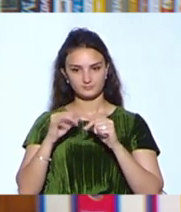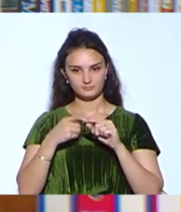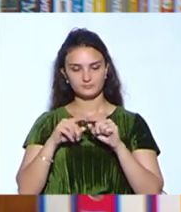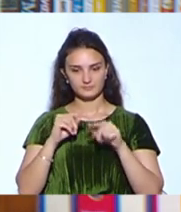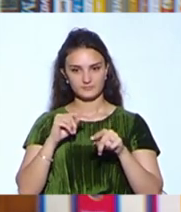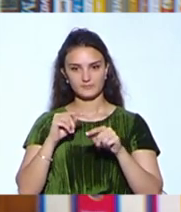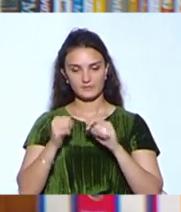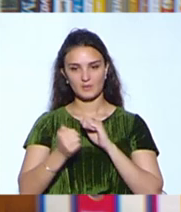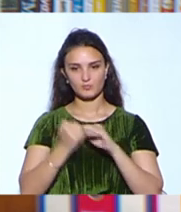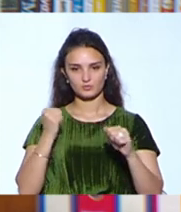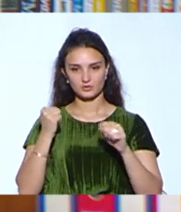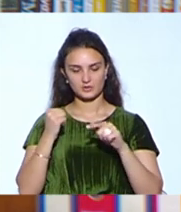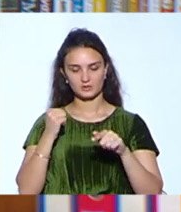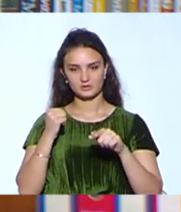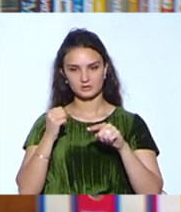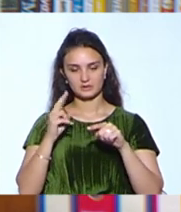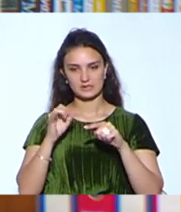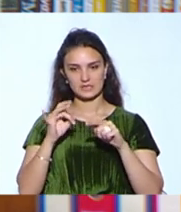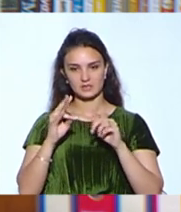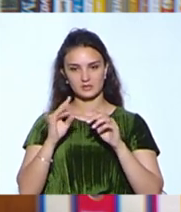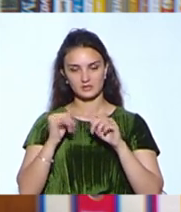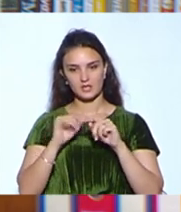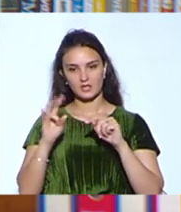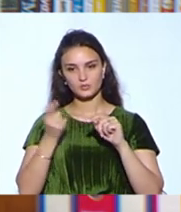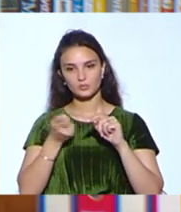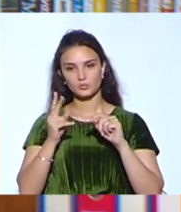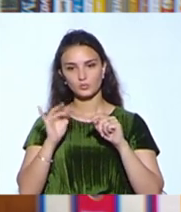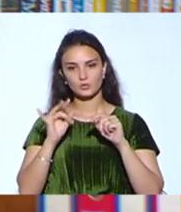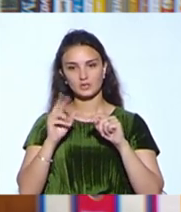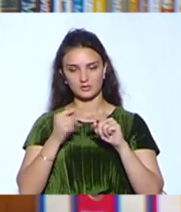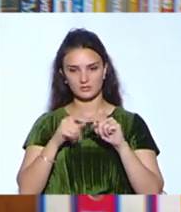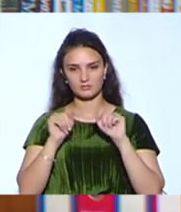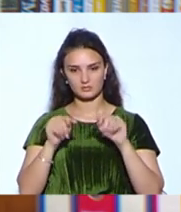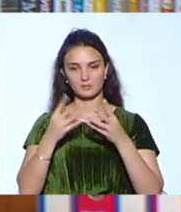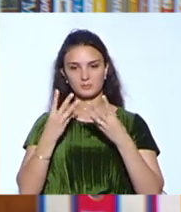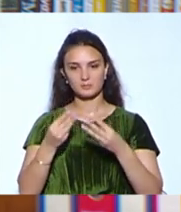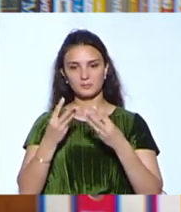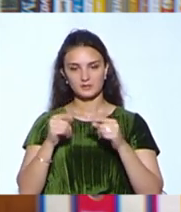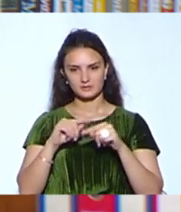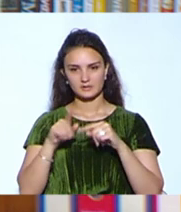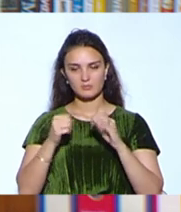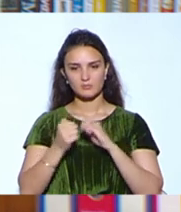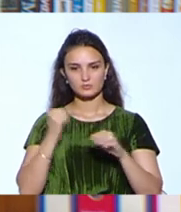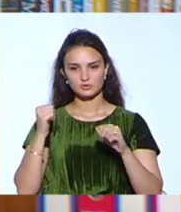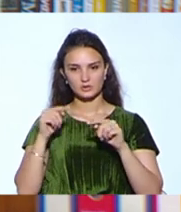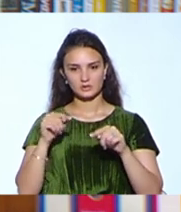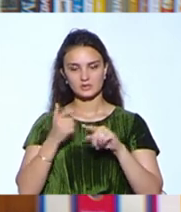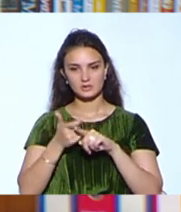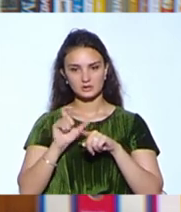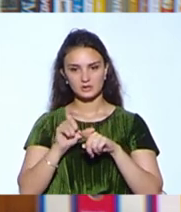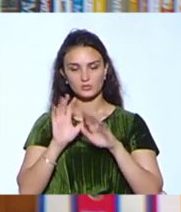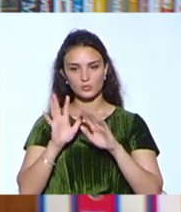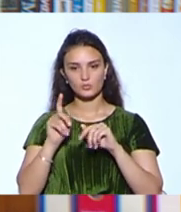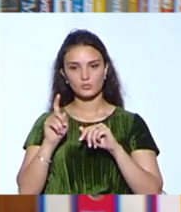კერკი, ეს არის გამომშრალი კენკრა ან კურკოვანი მცენარე, რომლის რბილობი არის გამომშრალი უკიდურესად,